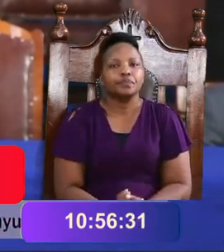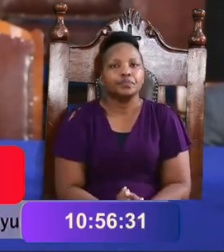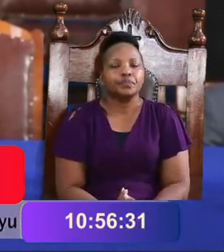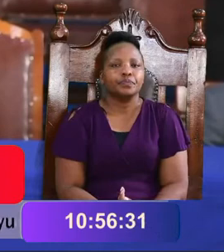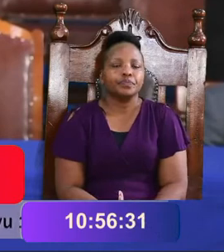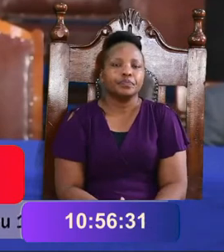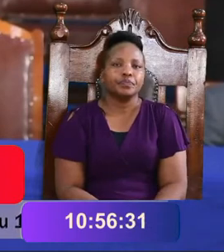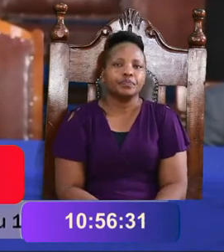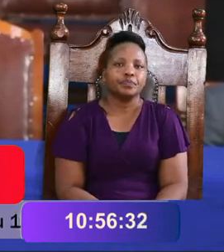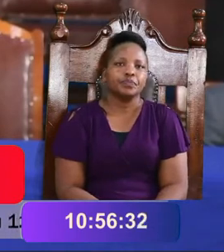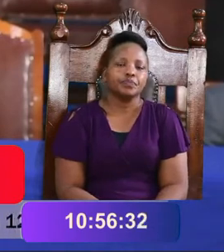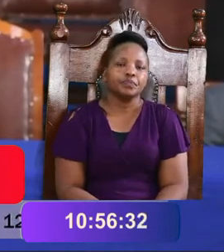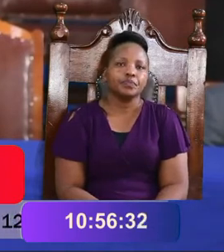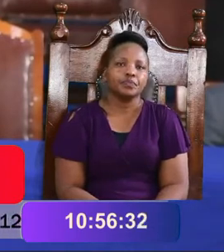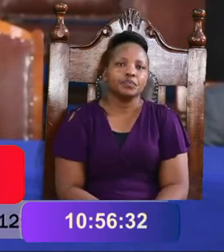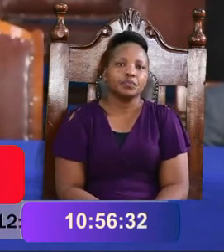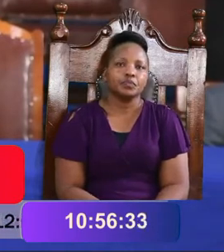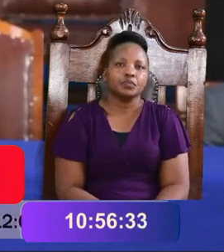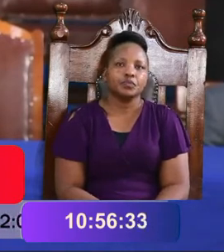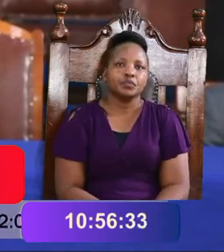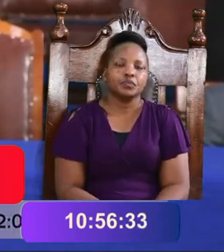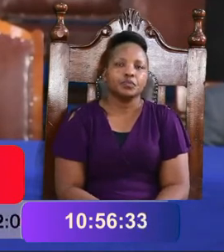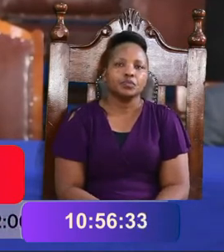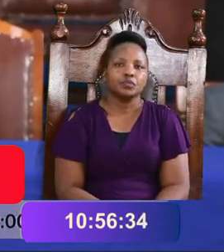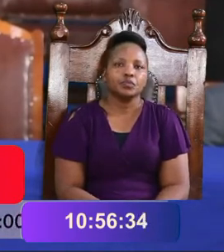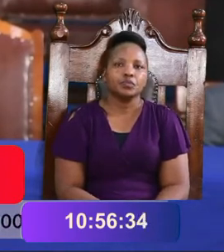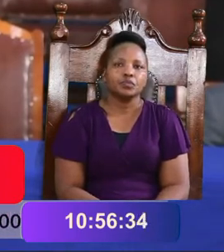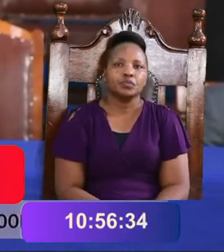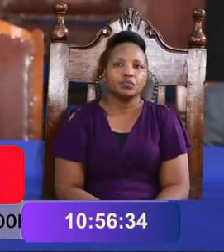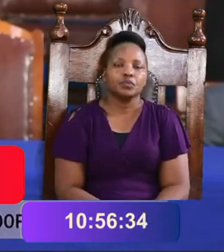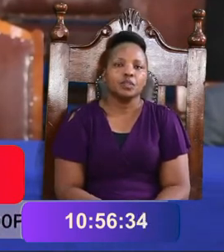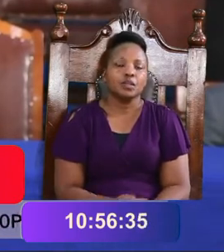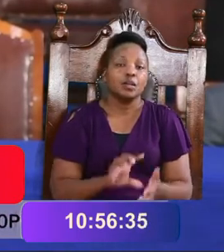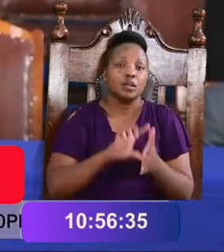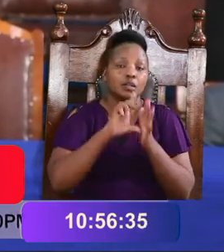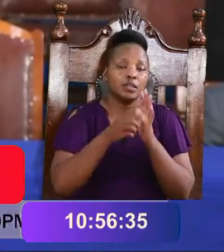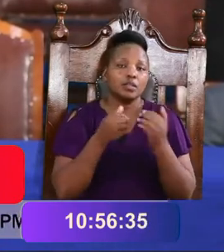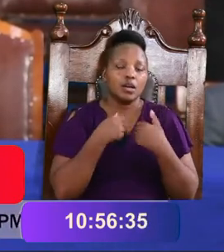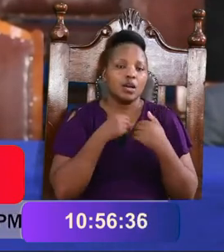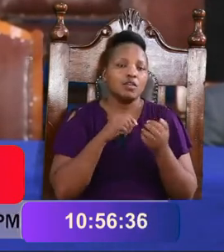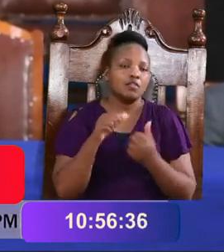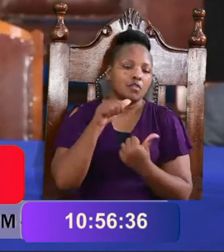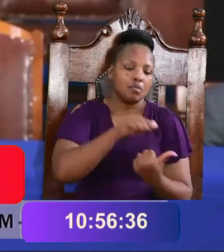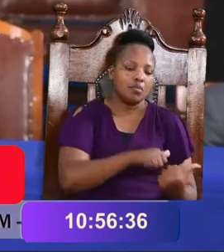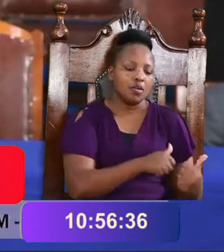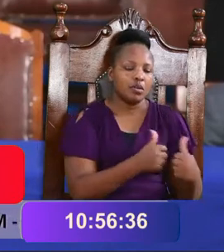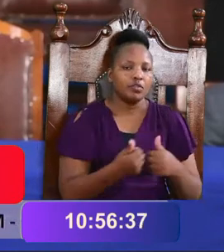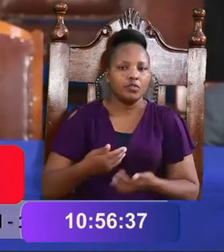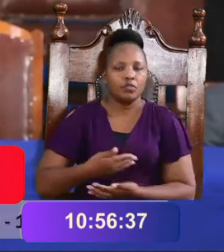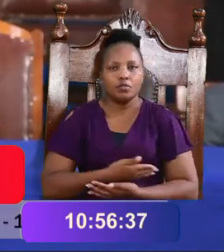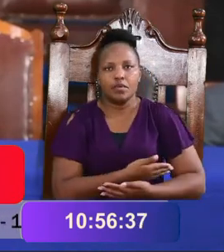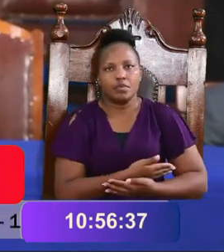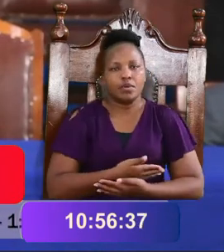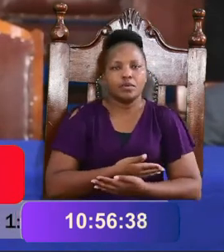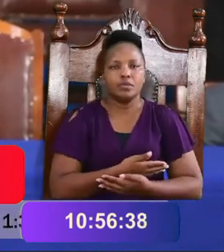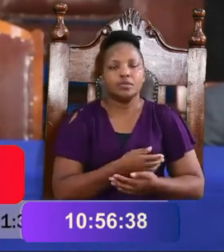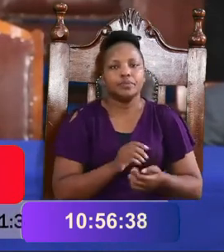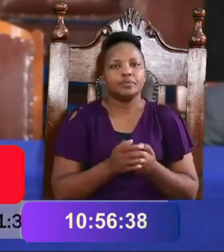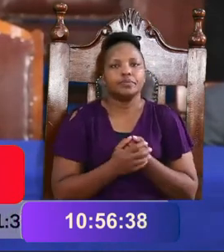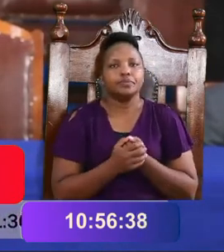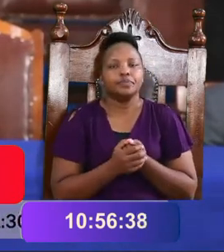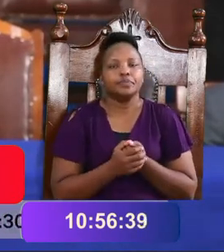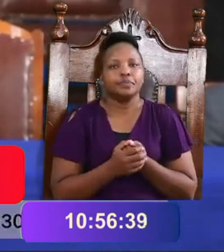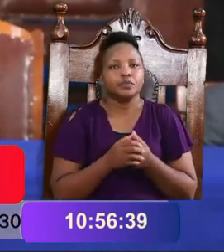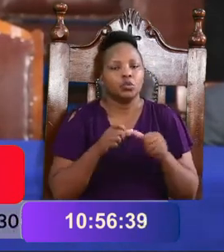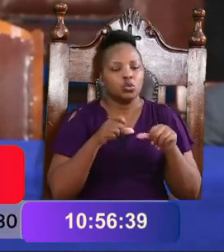na Kikuyu. Afternoon we'll be having infant baptism. Kwa hivyo tuko na mambo, mzidi kuomba na Mungu